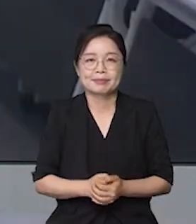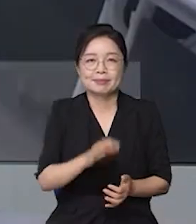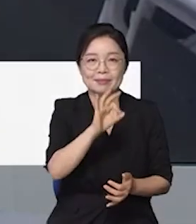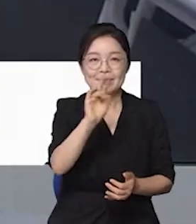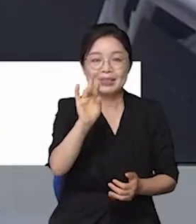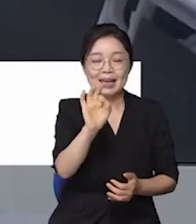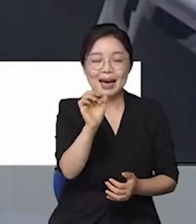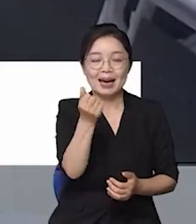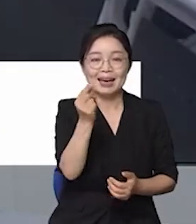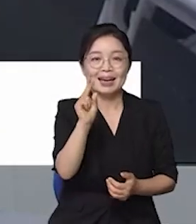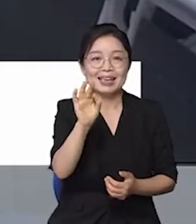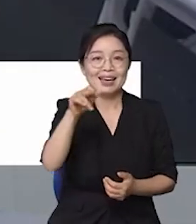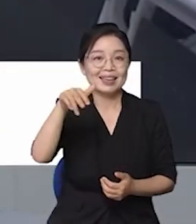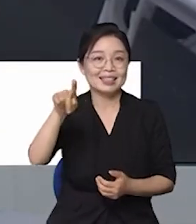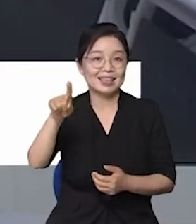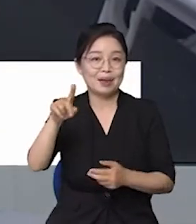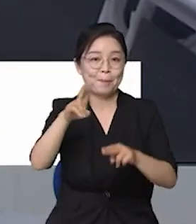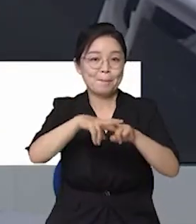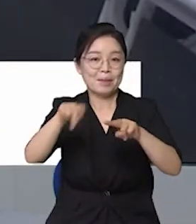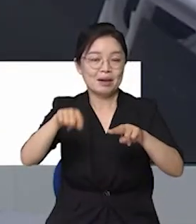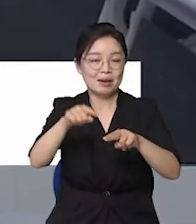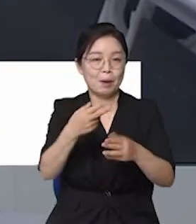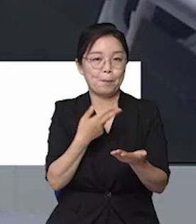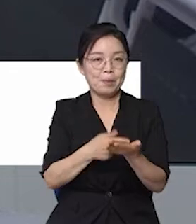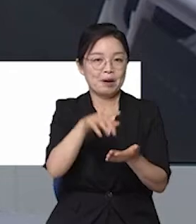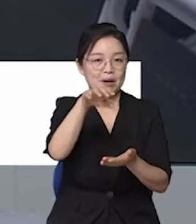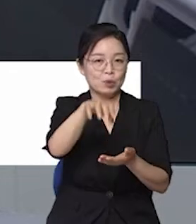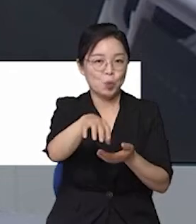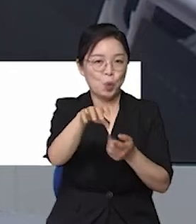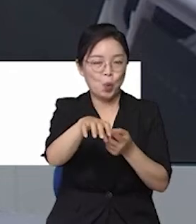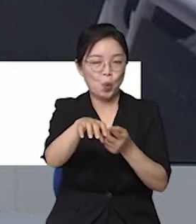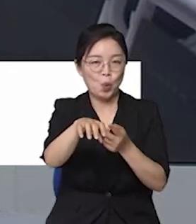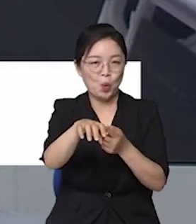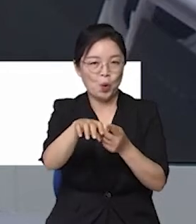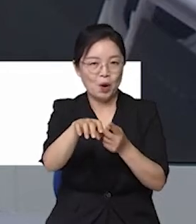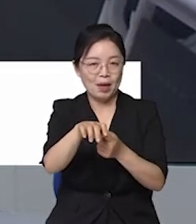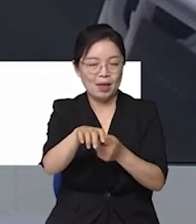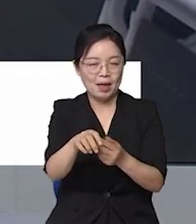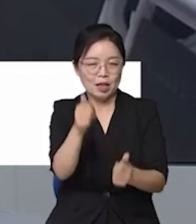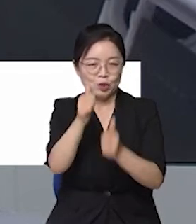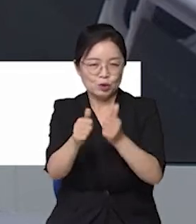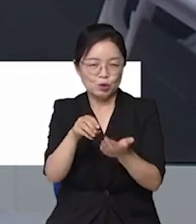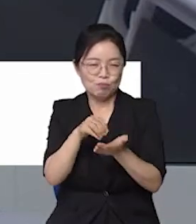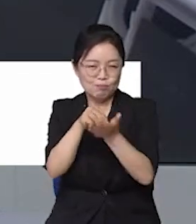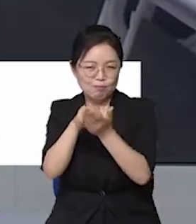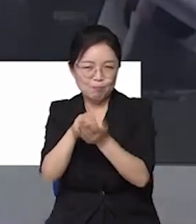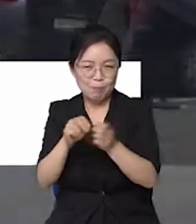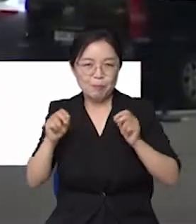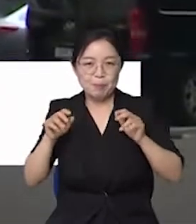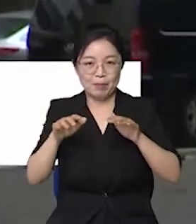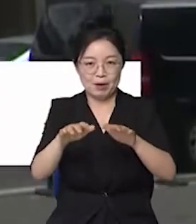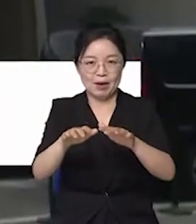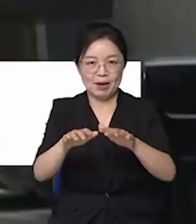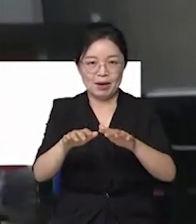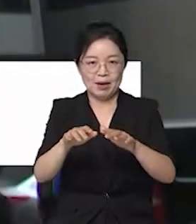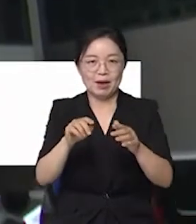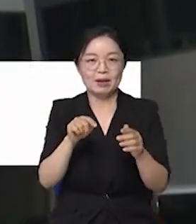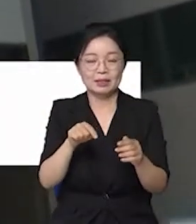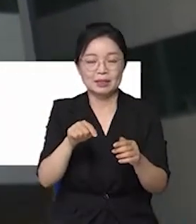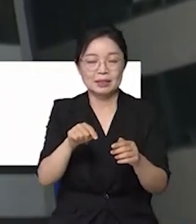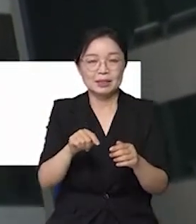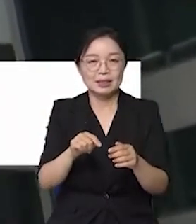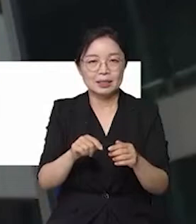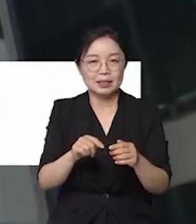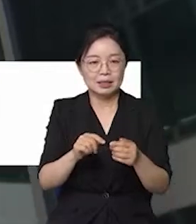양향자 의원의 탈당 뒤 공석이 된 민주당 광주 서구을 지역 미원장 경쟁이 치열해지고 있습니다. 더불어민주당에